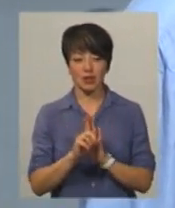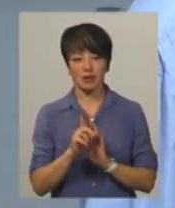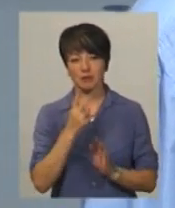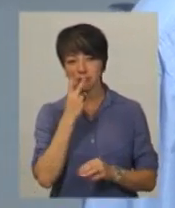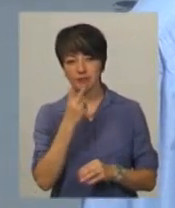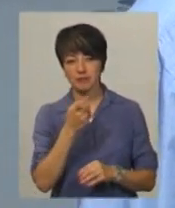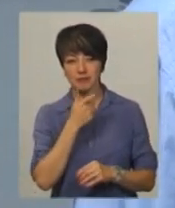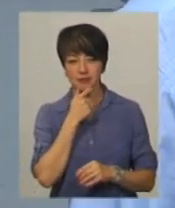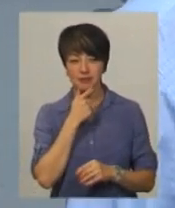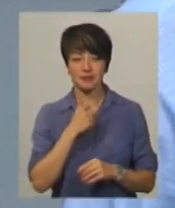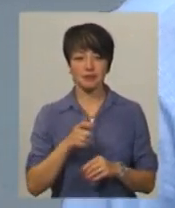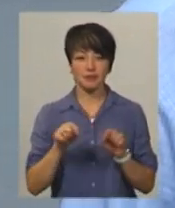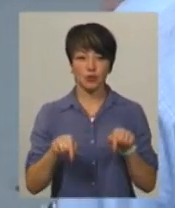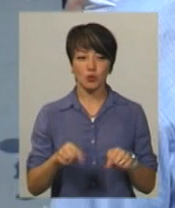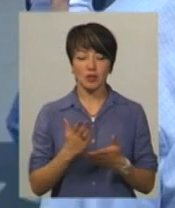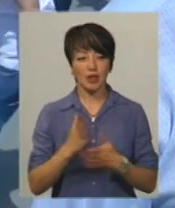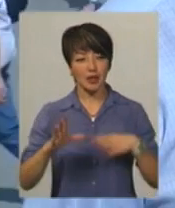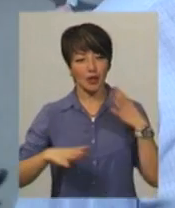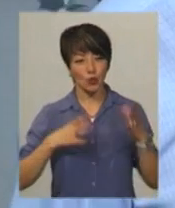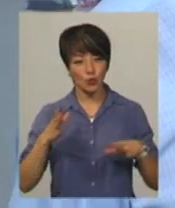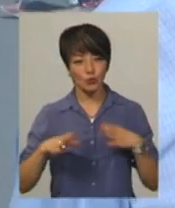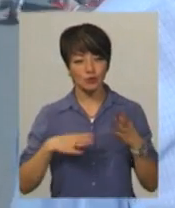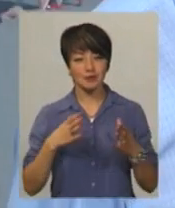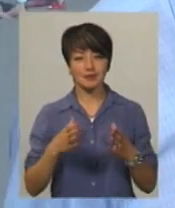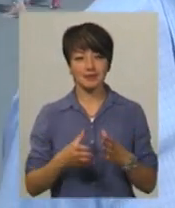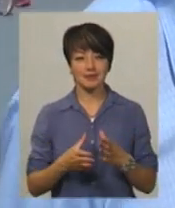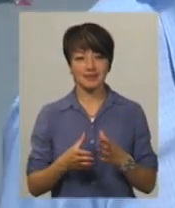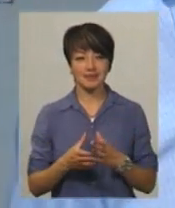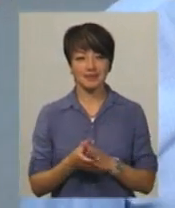трошки бачиш, я тут тренуюсь, бачу.